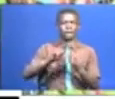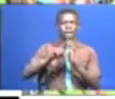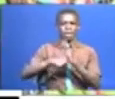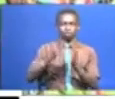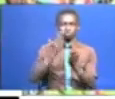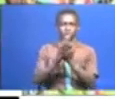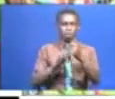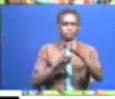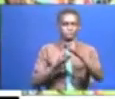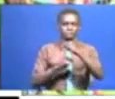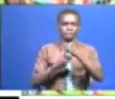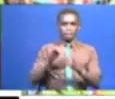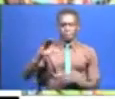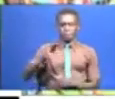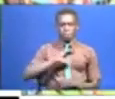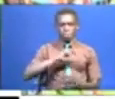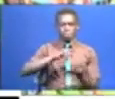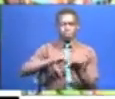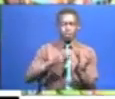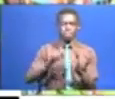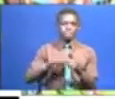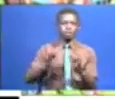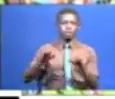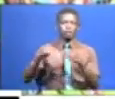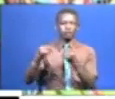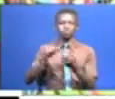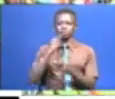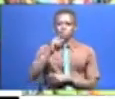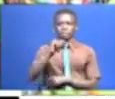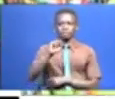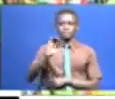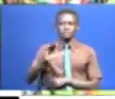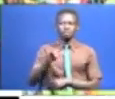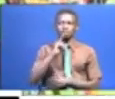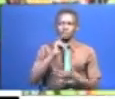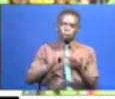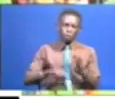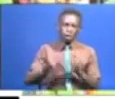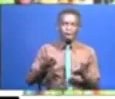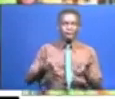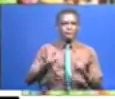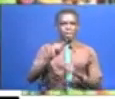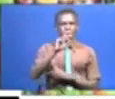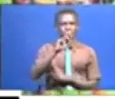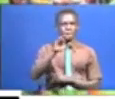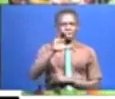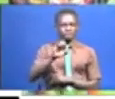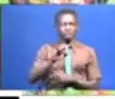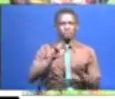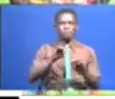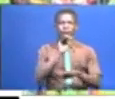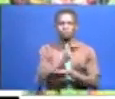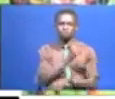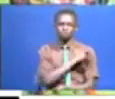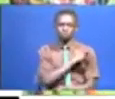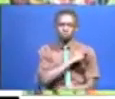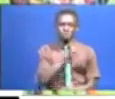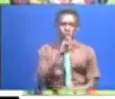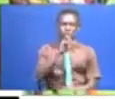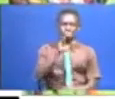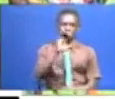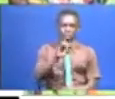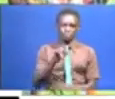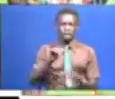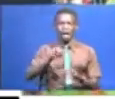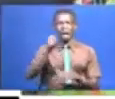Waondoke, waache shule hii special ed iendelee na Grace, watafuta mashauri kwa Grace, walimu wengine waletwe ili watoto